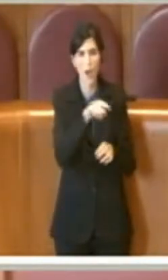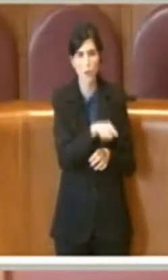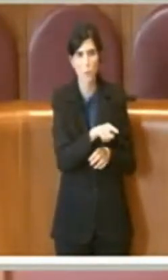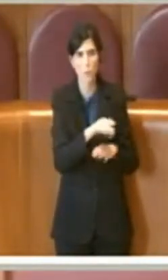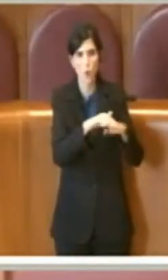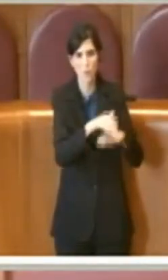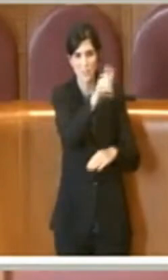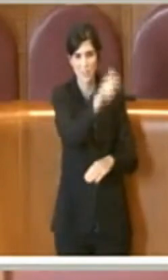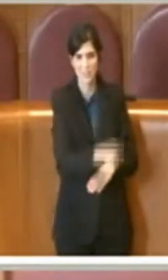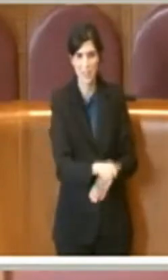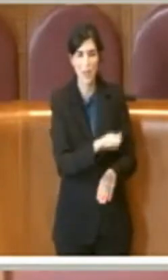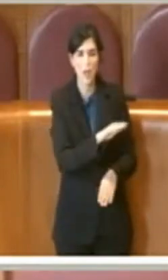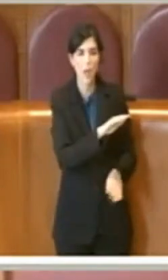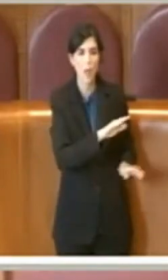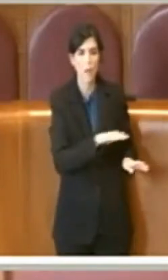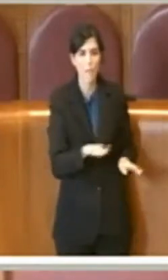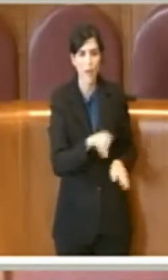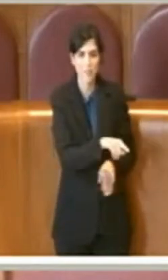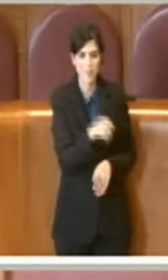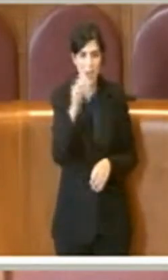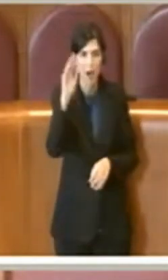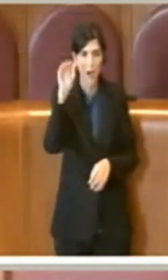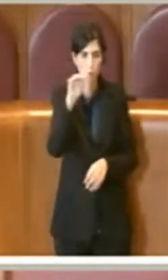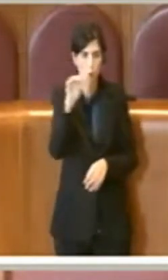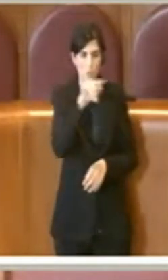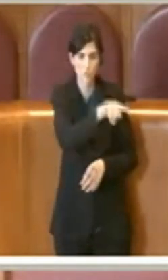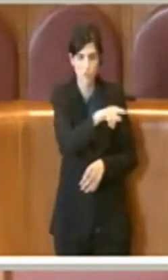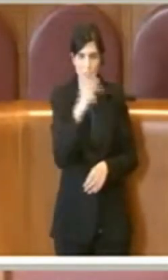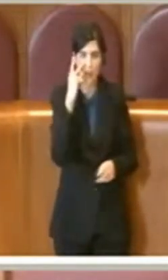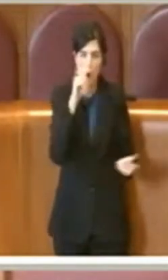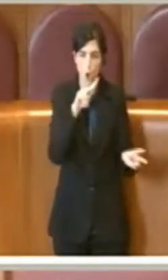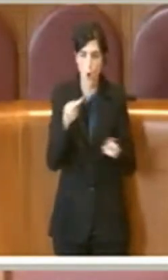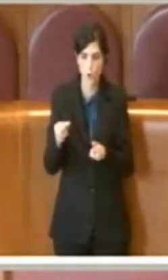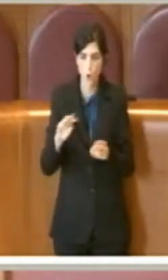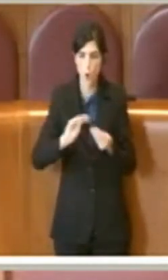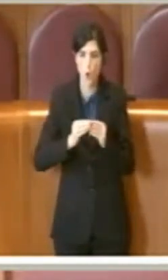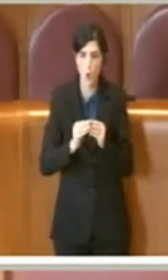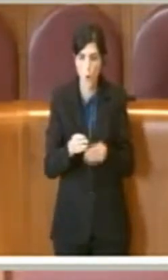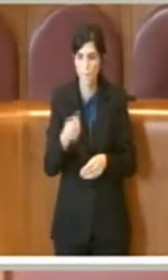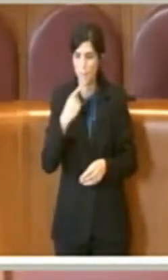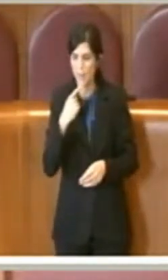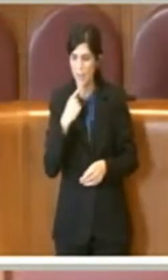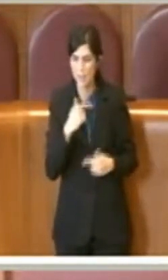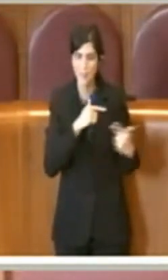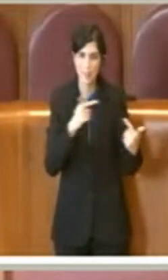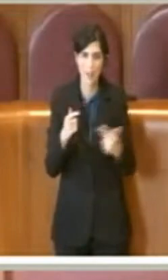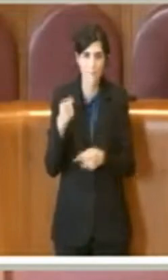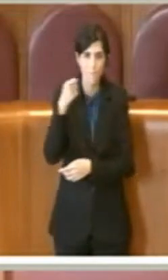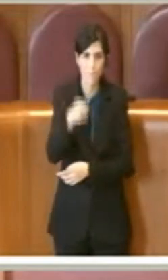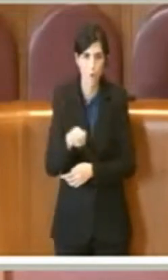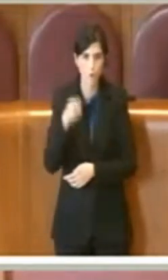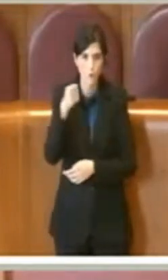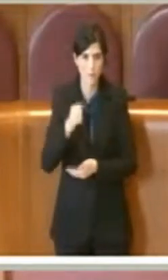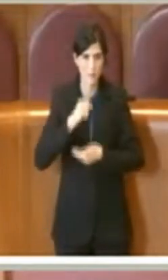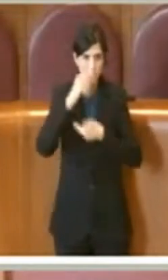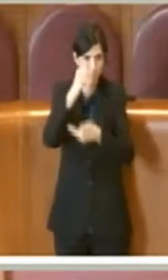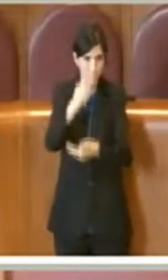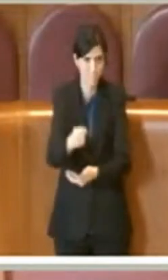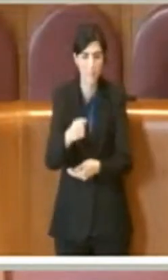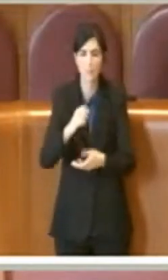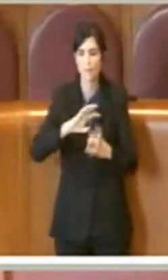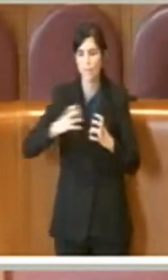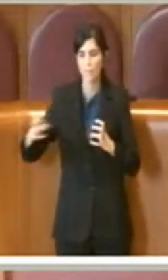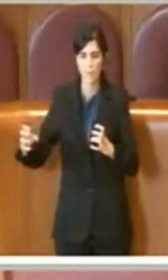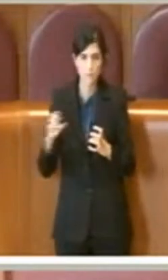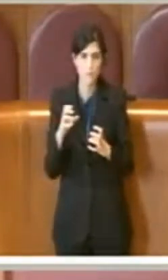dell'infanzia e dell'adolescenza cioè un controllo su come sa chi vengono dati fondi è tutta una serie di cose che